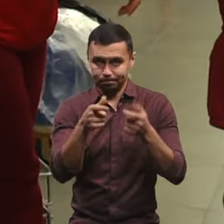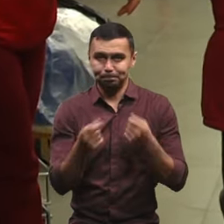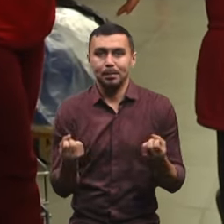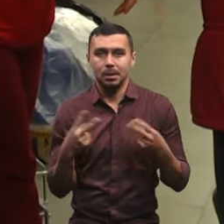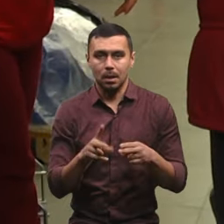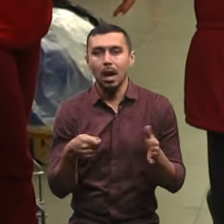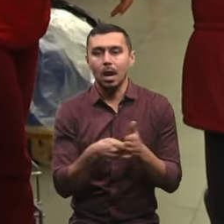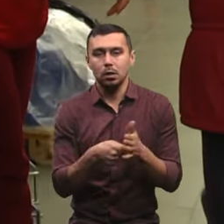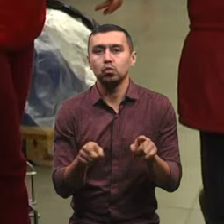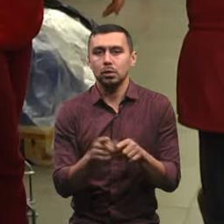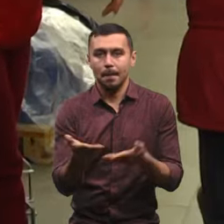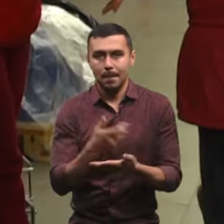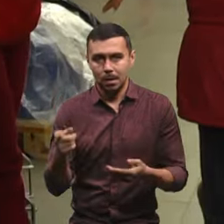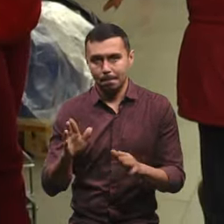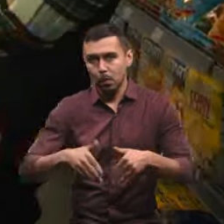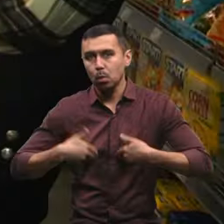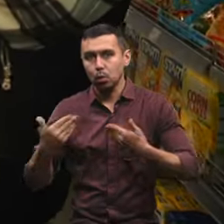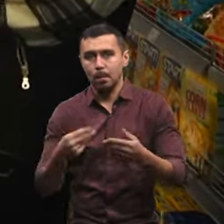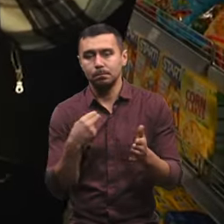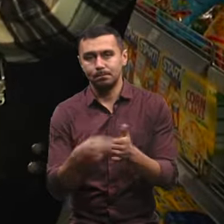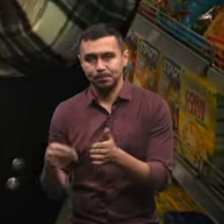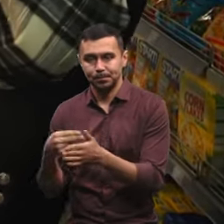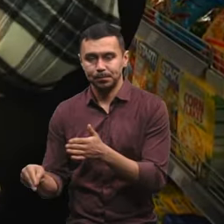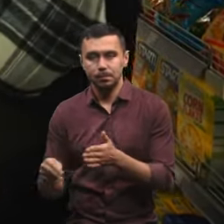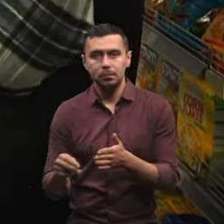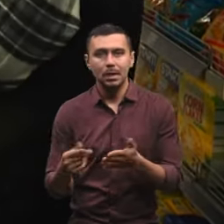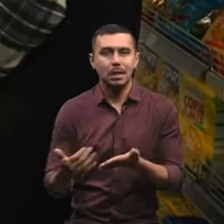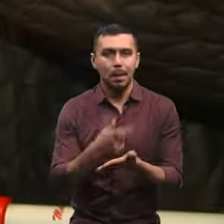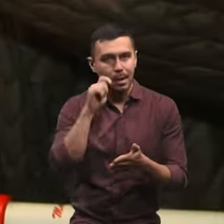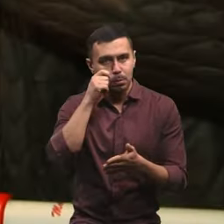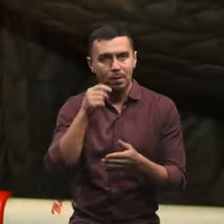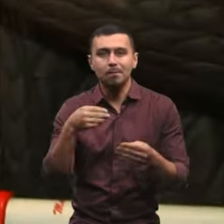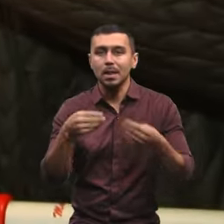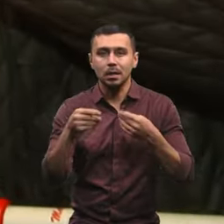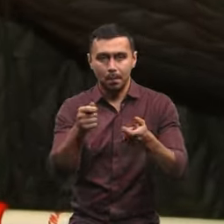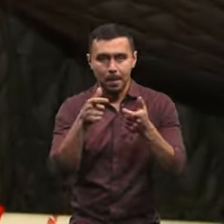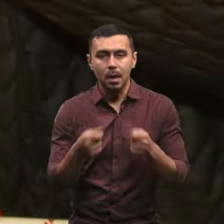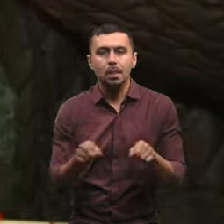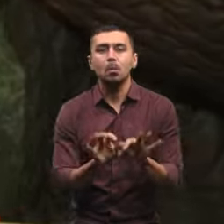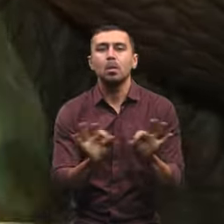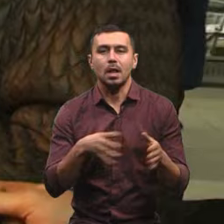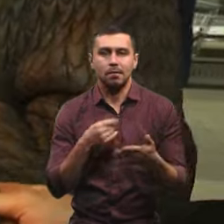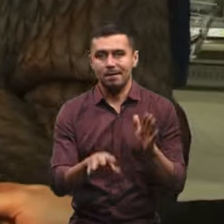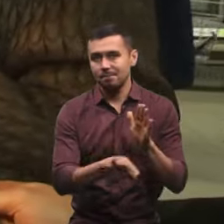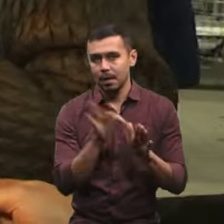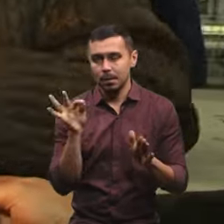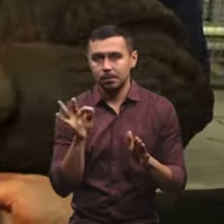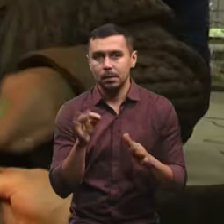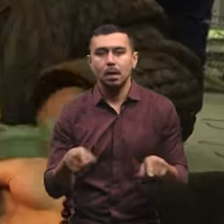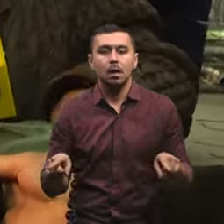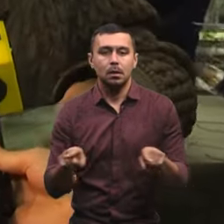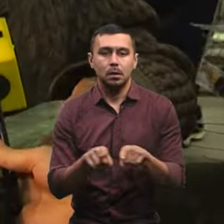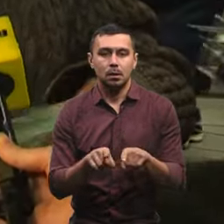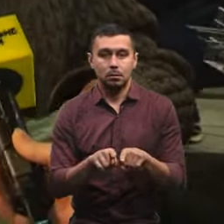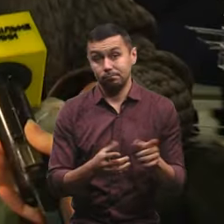на касах, теж ми їх пропонуємо покупцям. Пані Світлана набирає цибулю в пластиковий пакет, так пояснює свій вибір. Там такі бути,